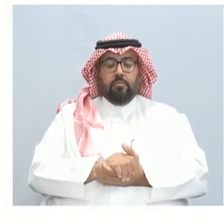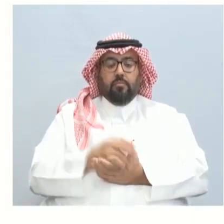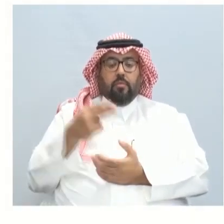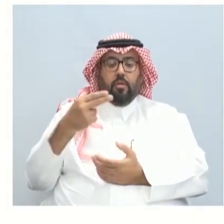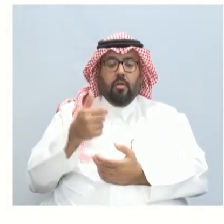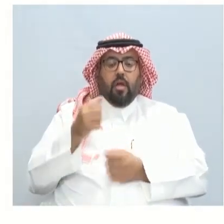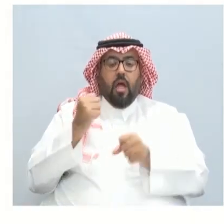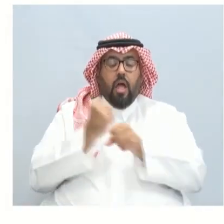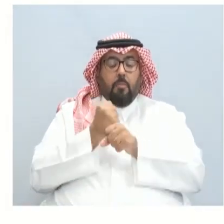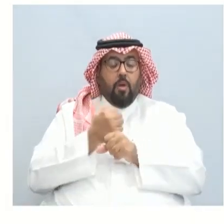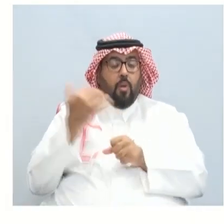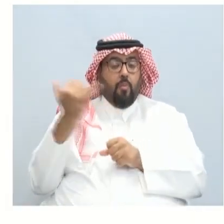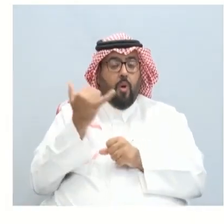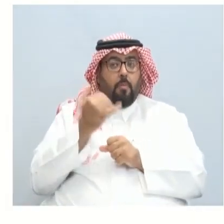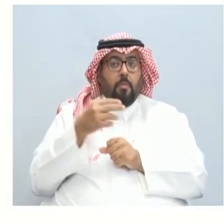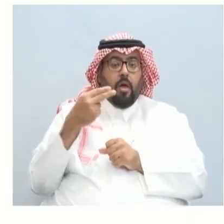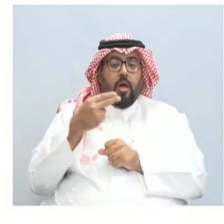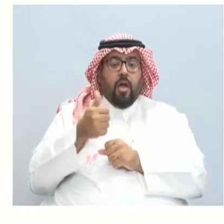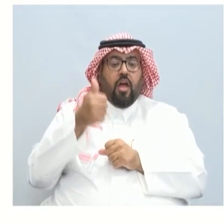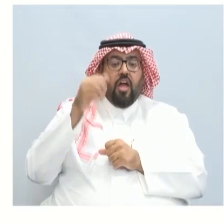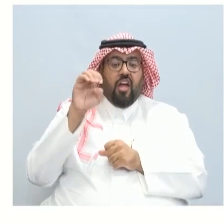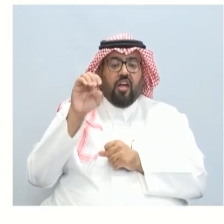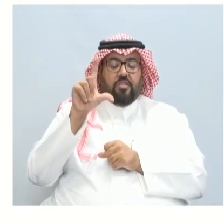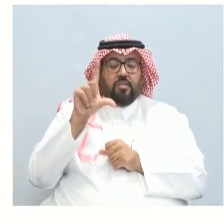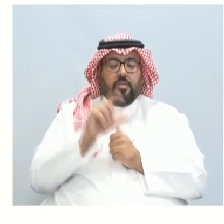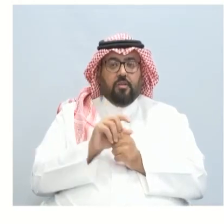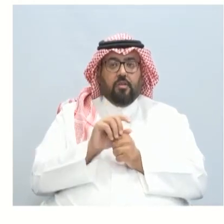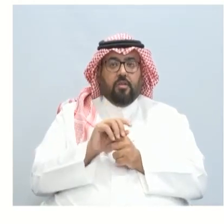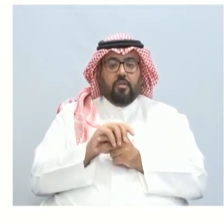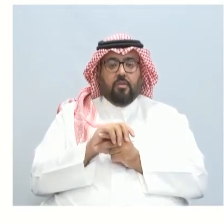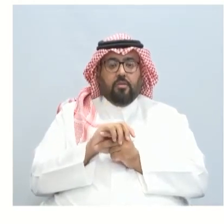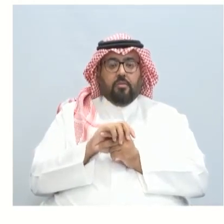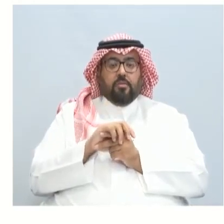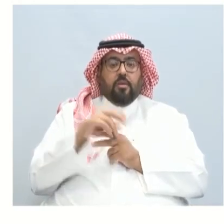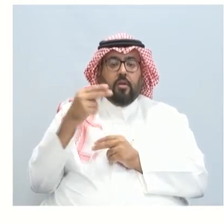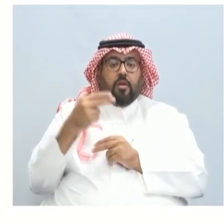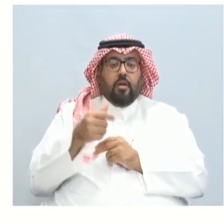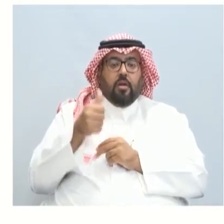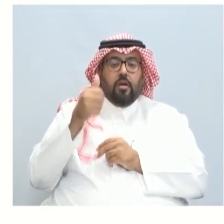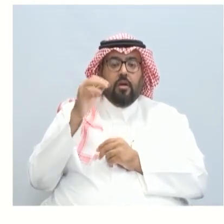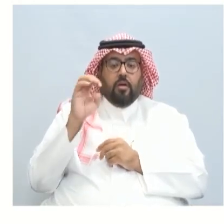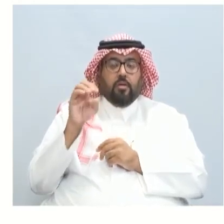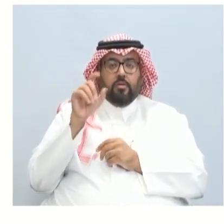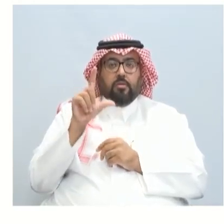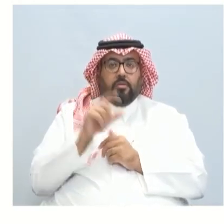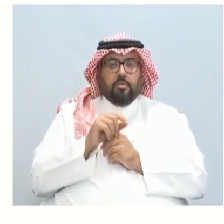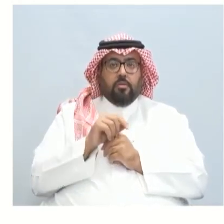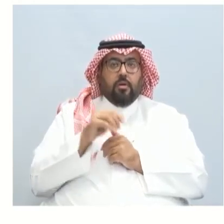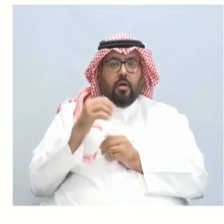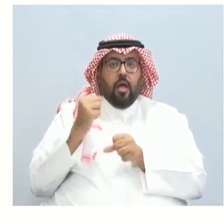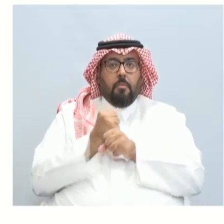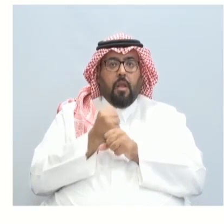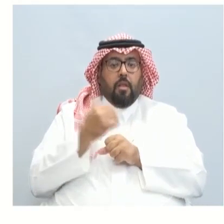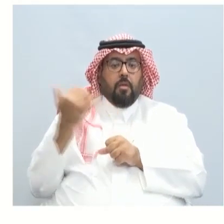عمل مهم عاجل ما معنى عاجل اذا لدينا عمل مهم